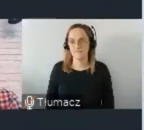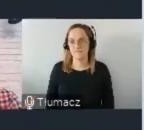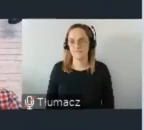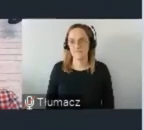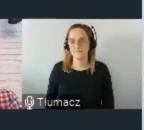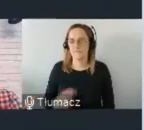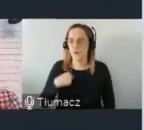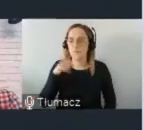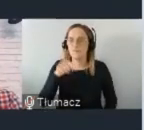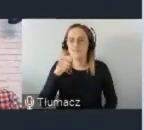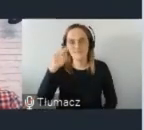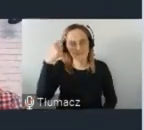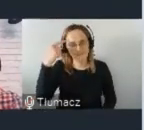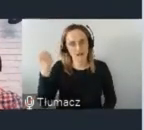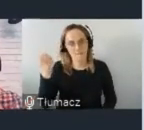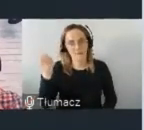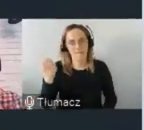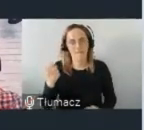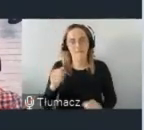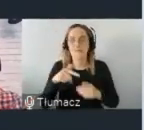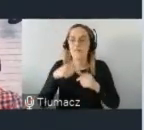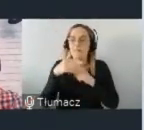Muszę to zapamiętać, żeby na koniec spotkania.